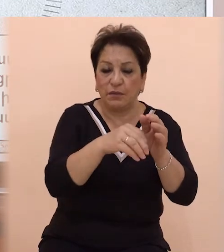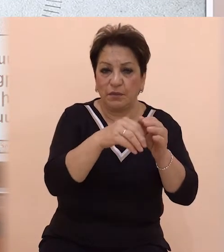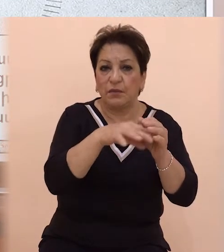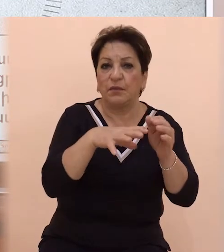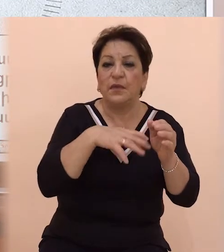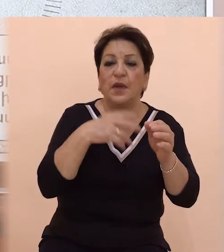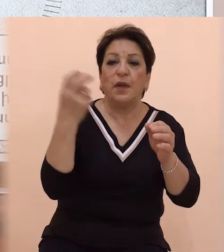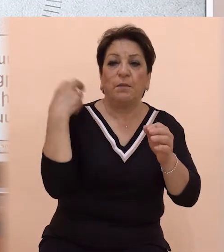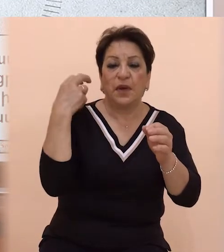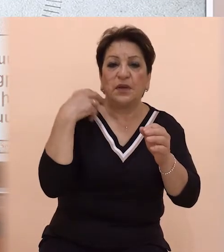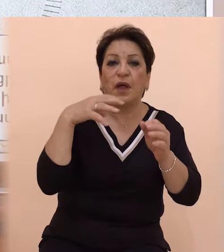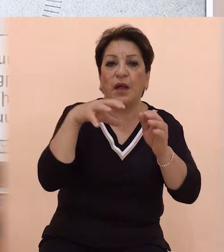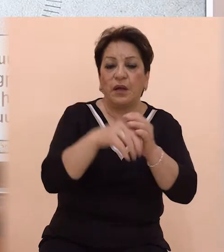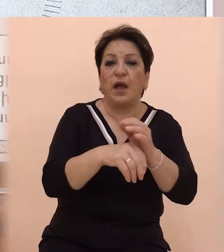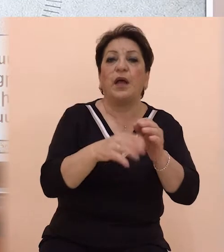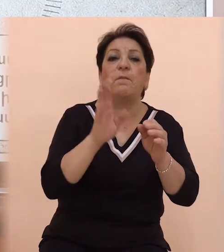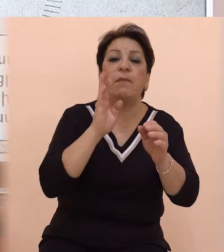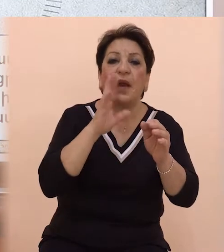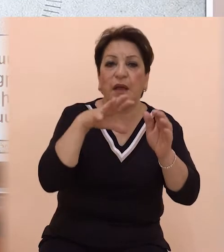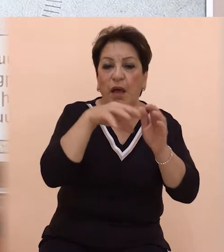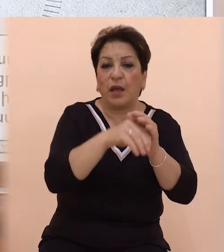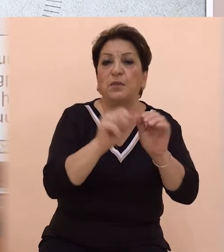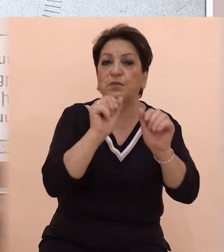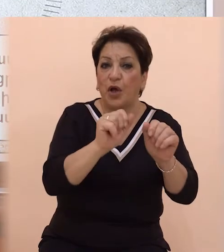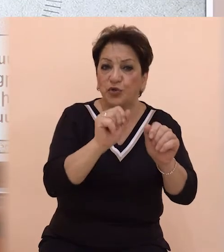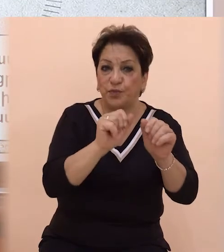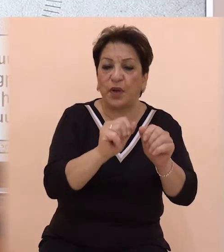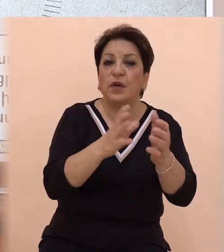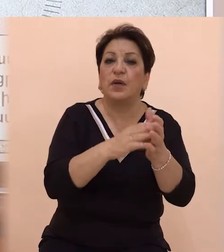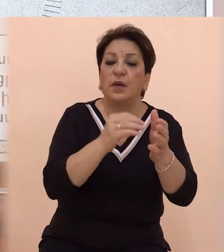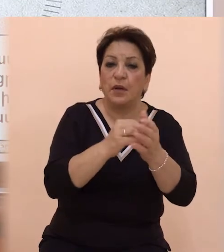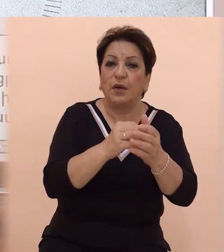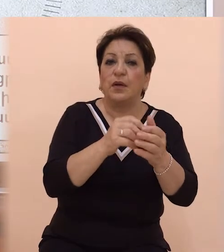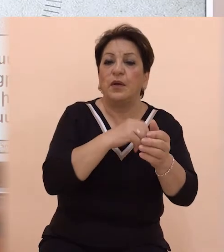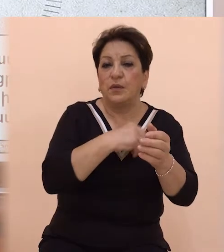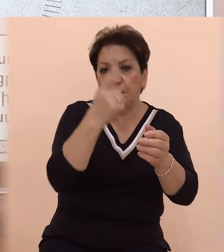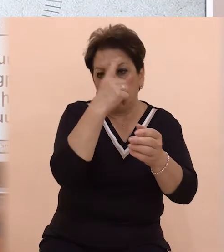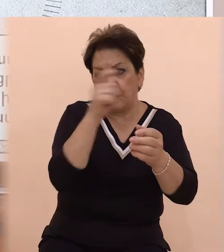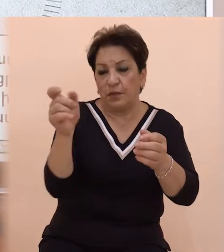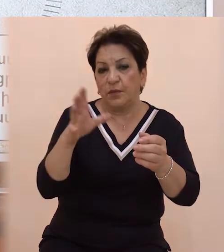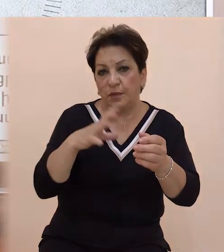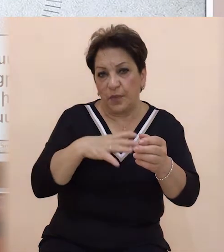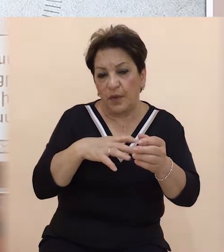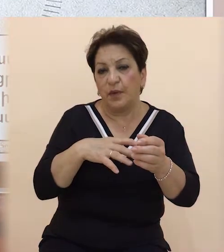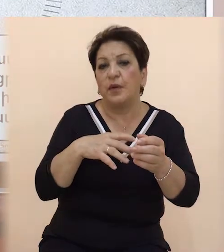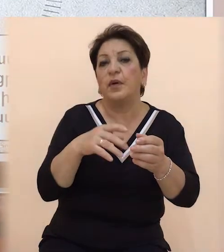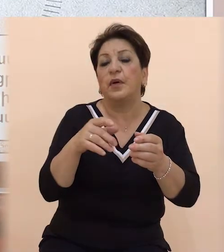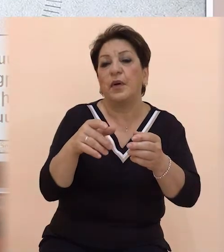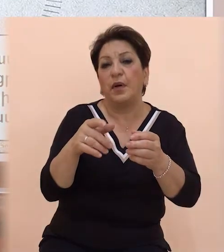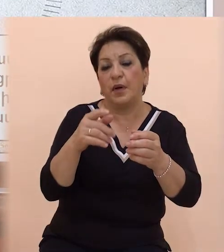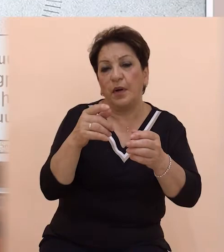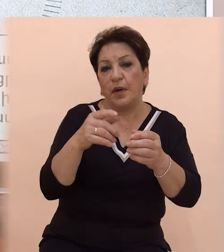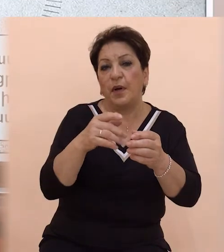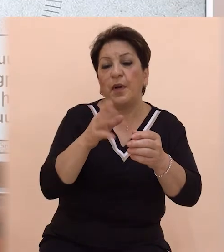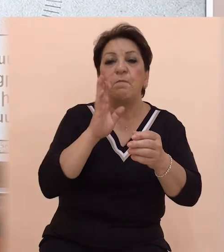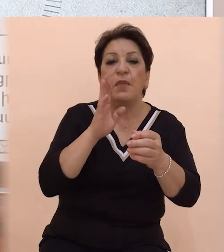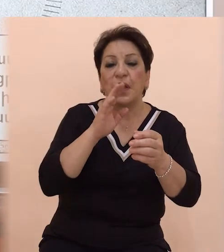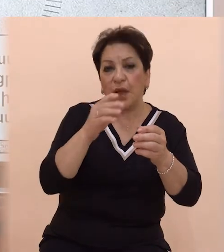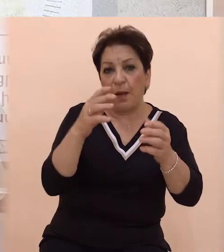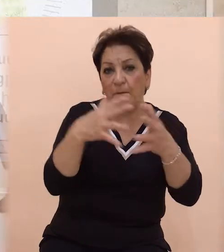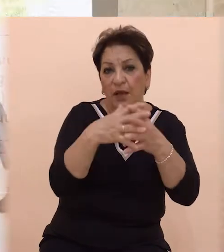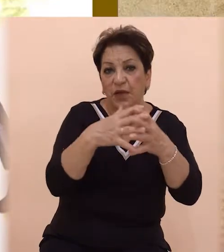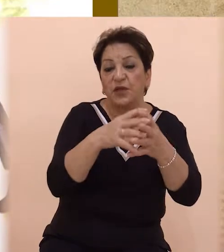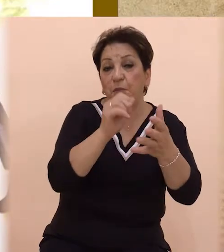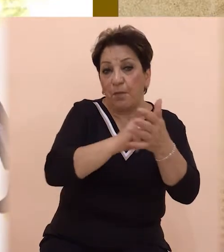Հանյան հանդիսանալով բելգյայի հովանավոր պետություն, պատերազմ հայտարարեց գերմանյային բելգյական պատերազմի